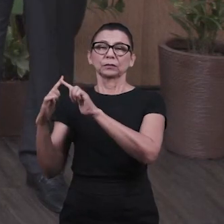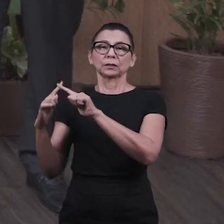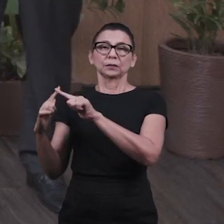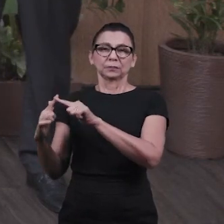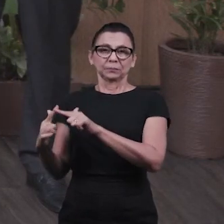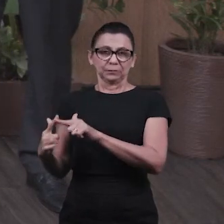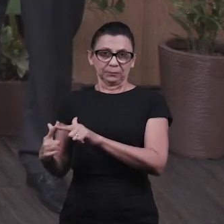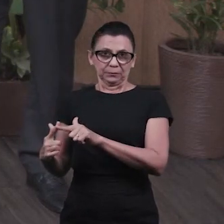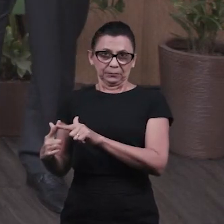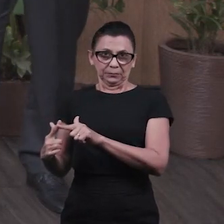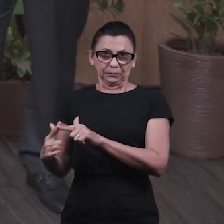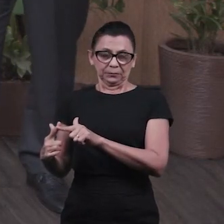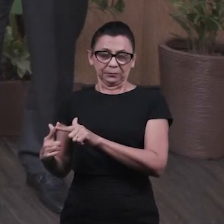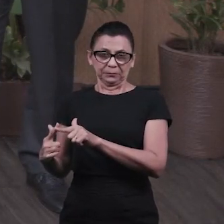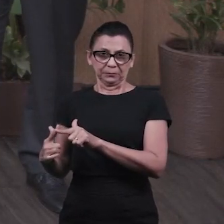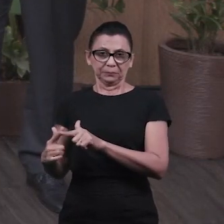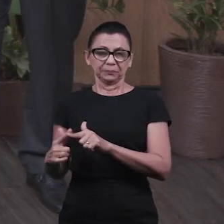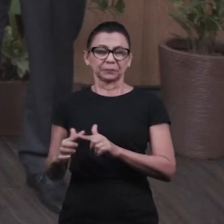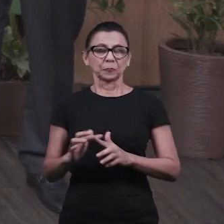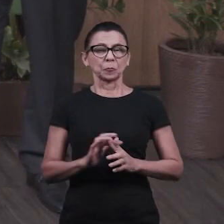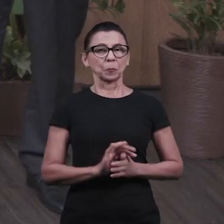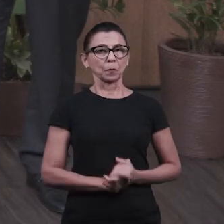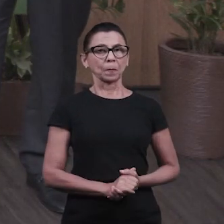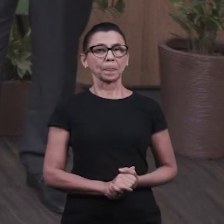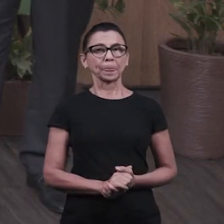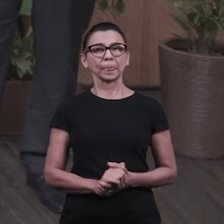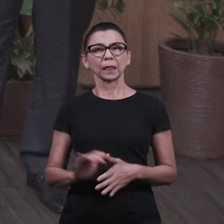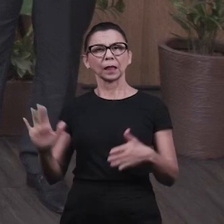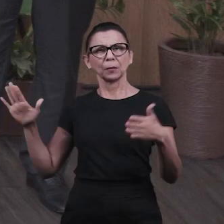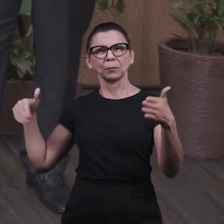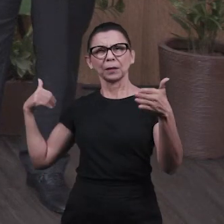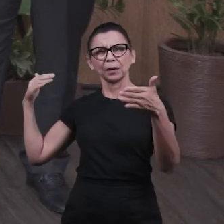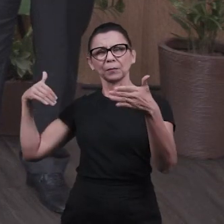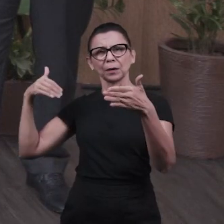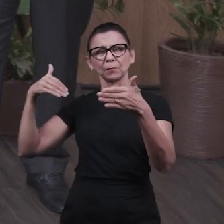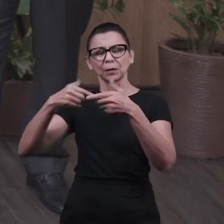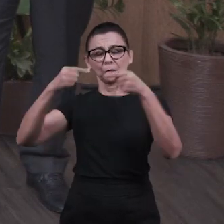Cette opposition arrive à nos jours avec le nom